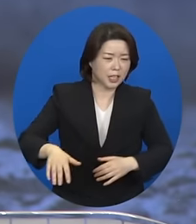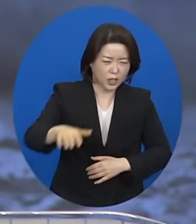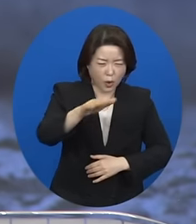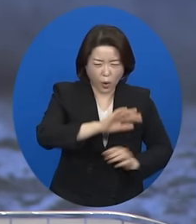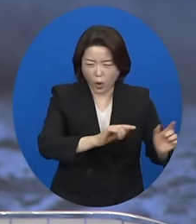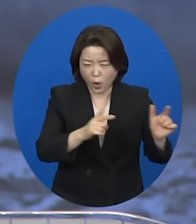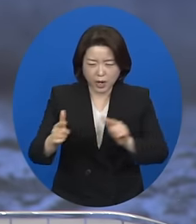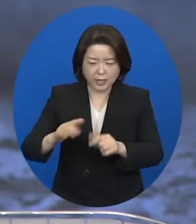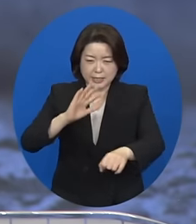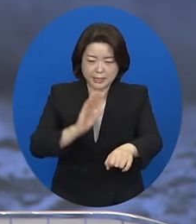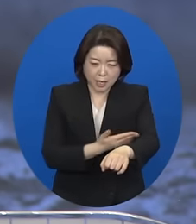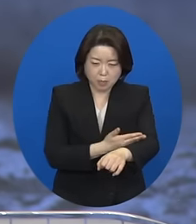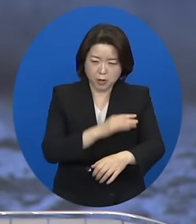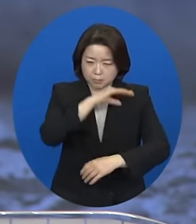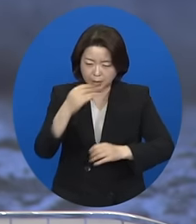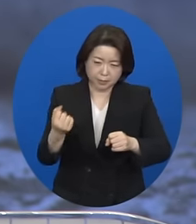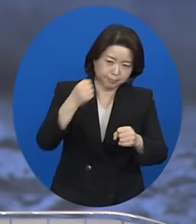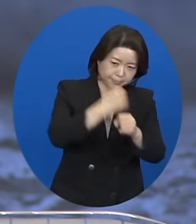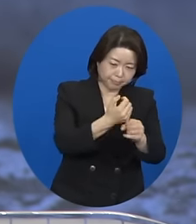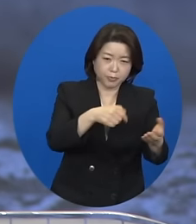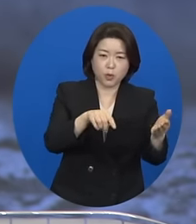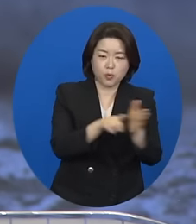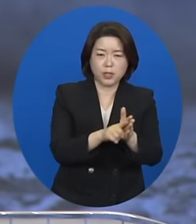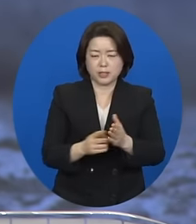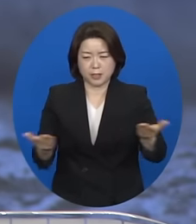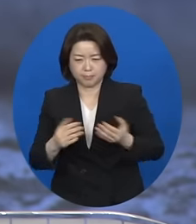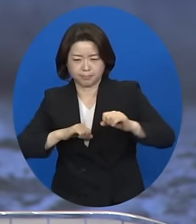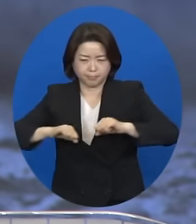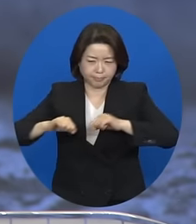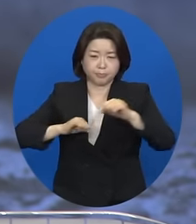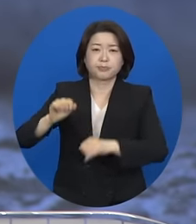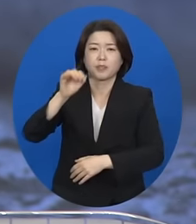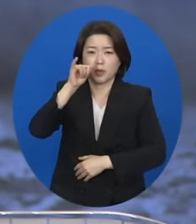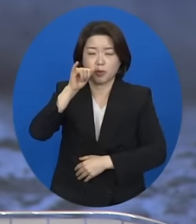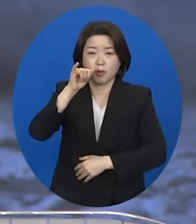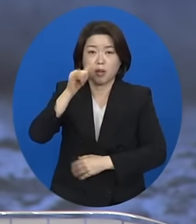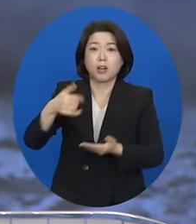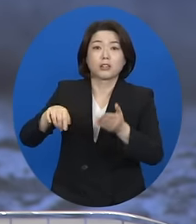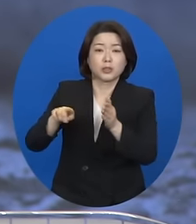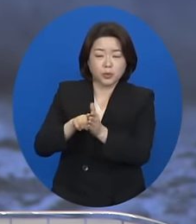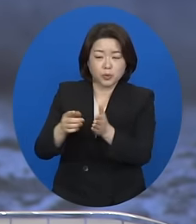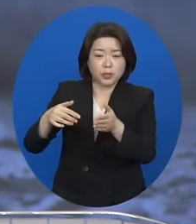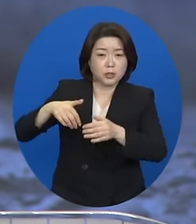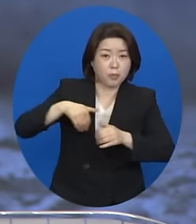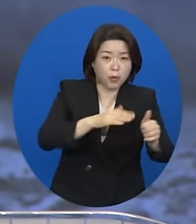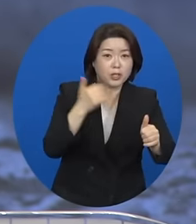것들을 바로잡기 위해 일하셨습니다 바로 그러기 위해서 보내신 분이